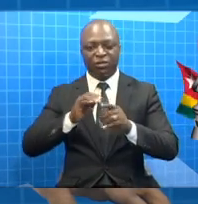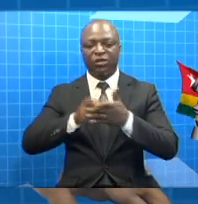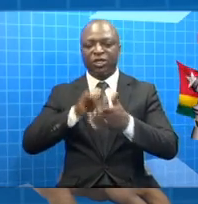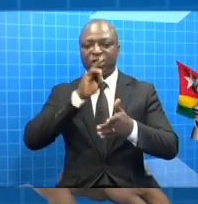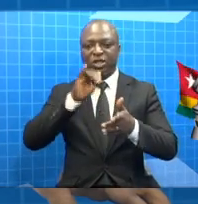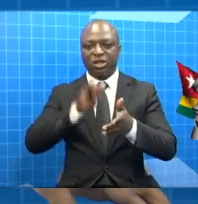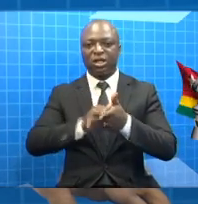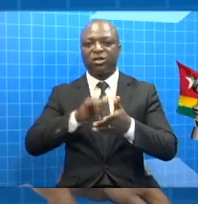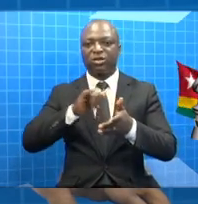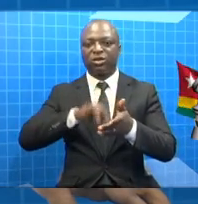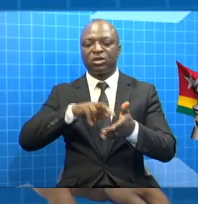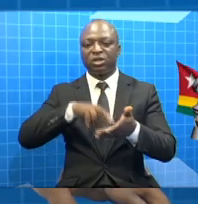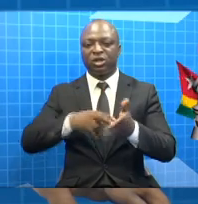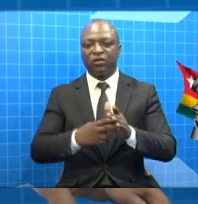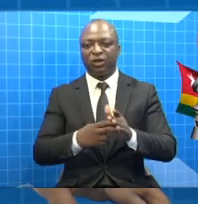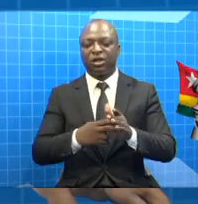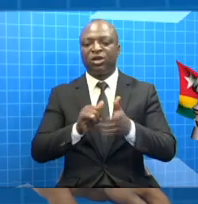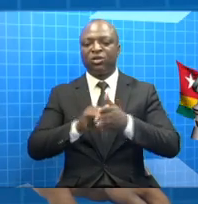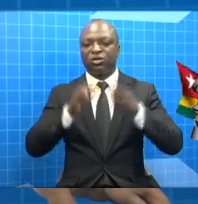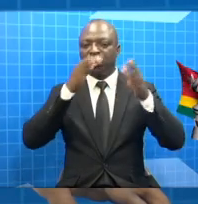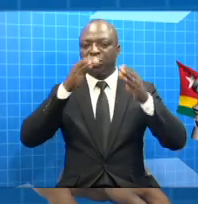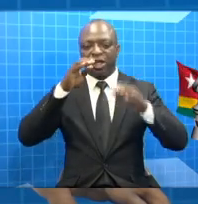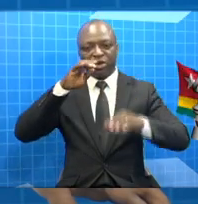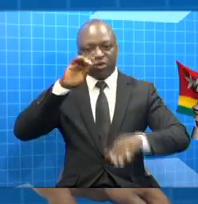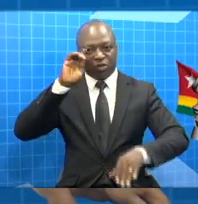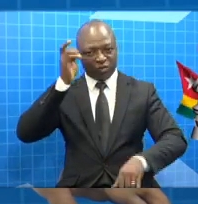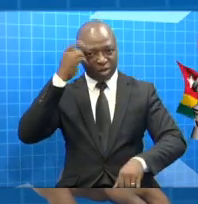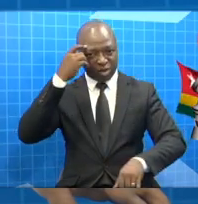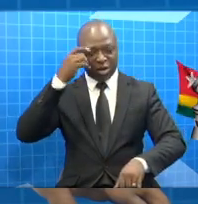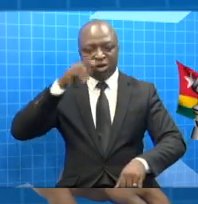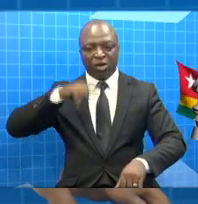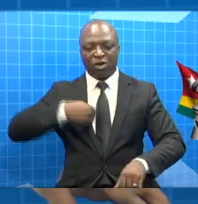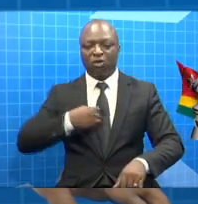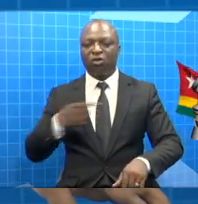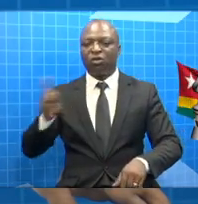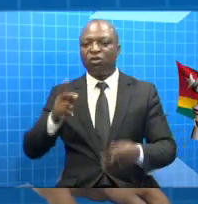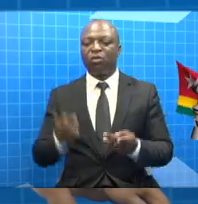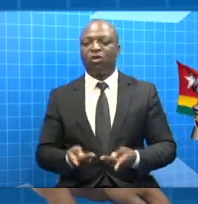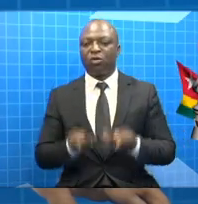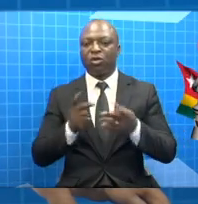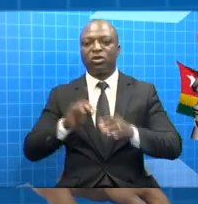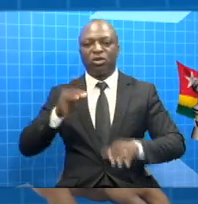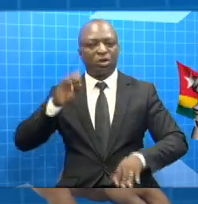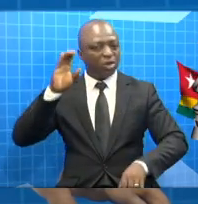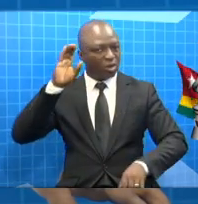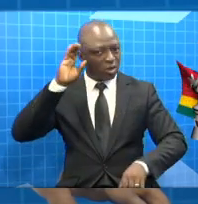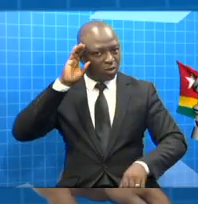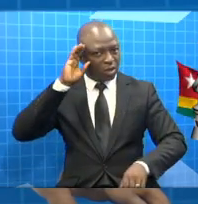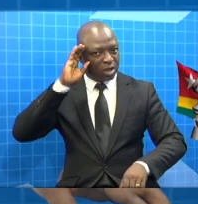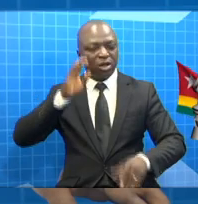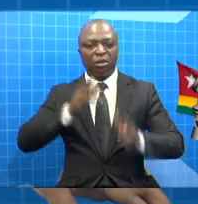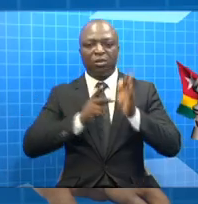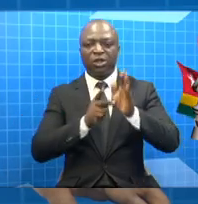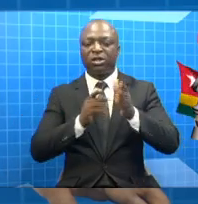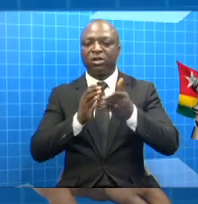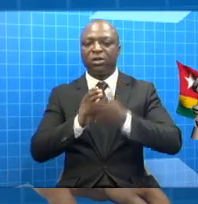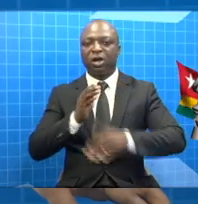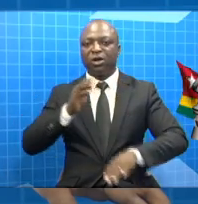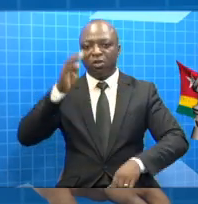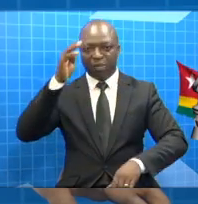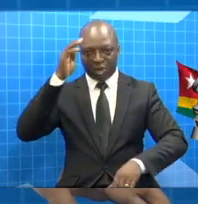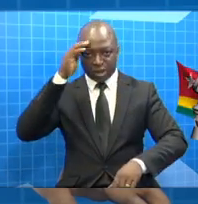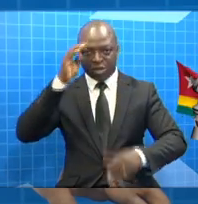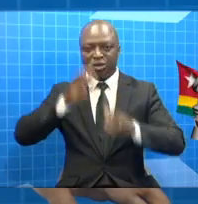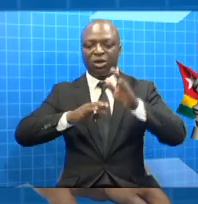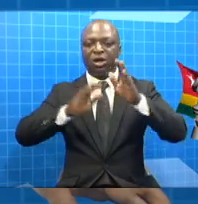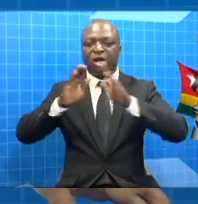d'ailleurs ce que stipule un communiqué du gouvernement que nous vous proposons d'écouter. Communiqué présenté par le ministre